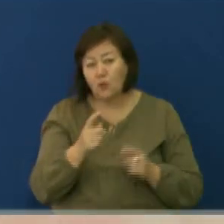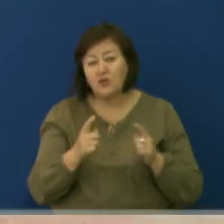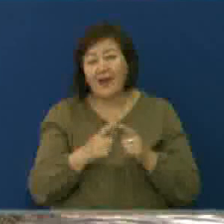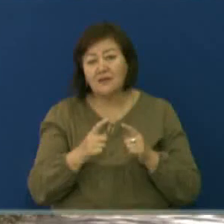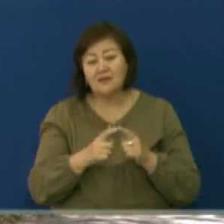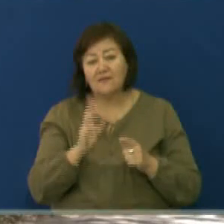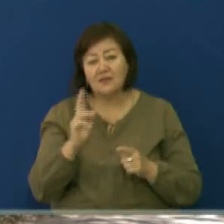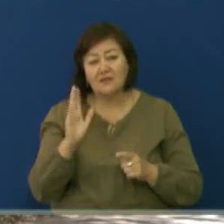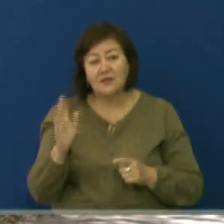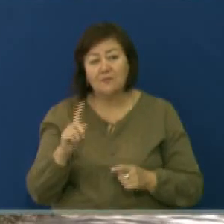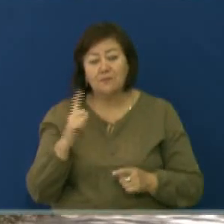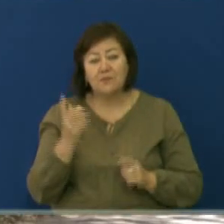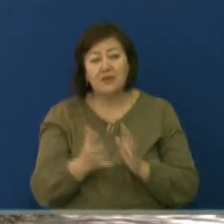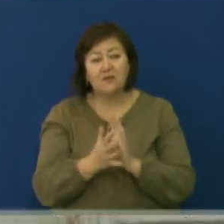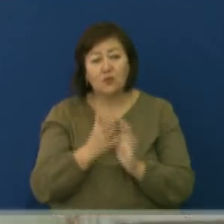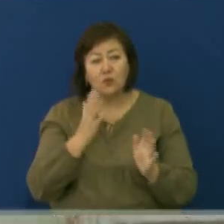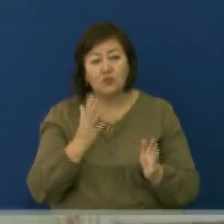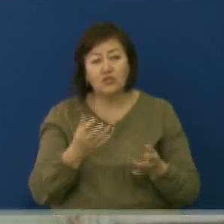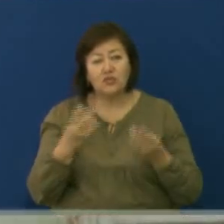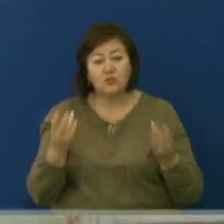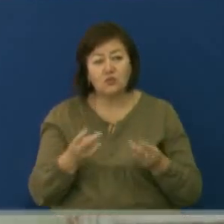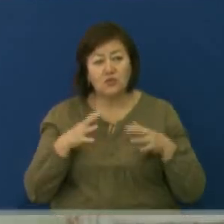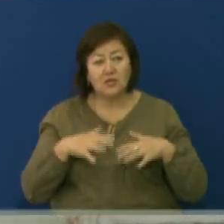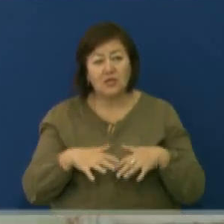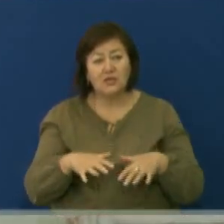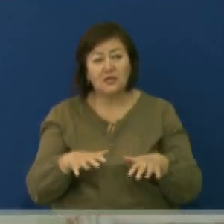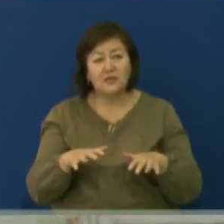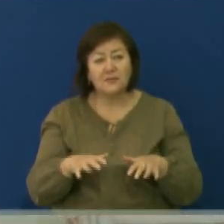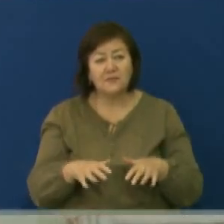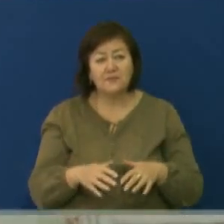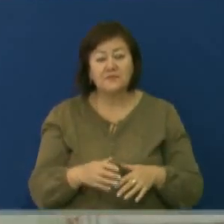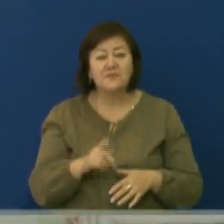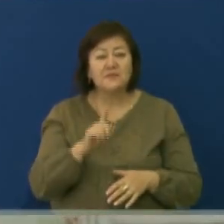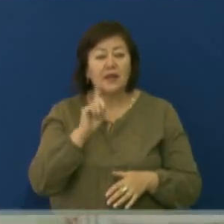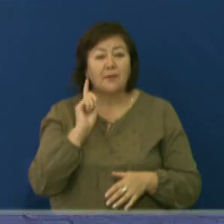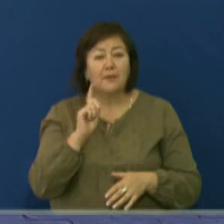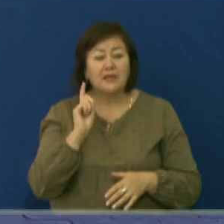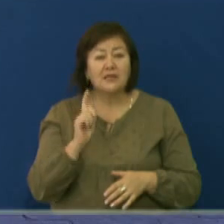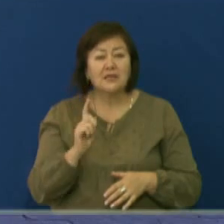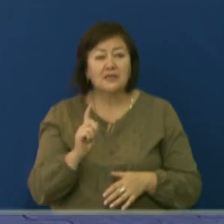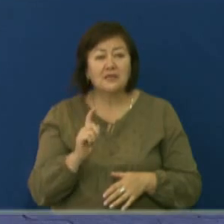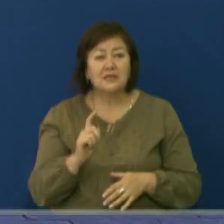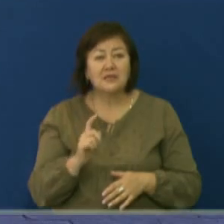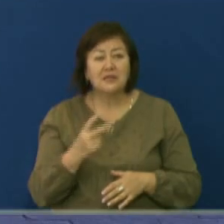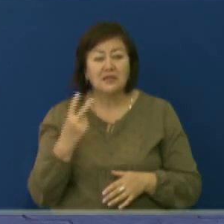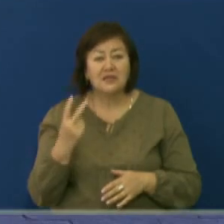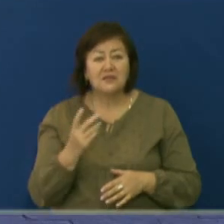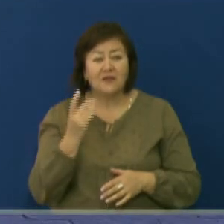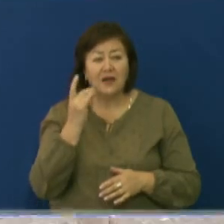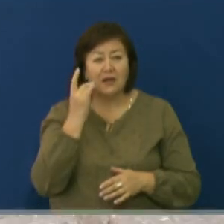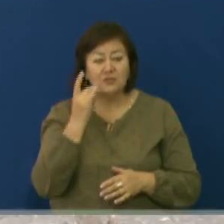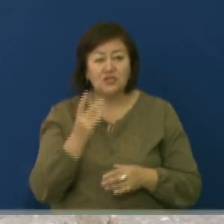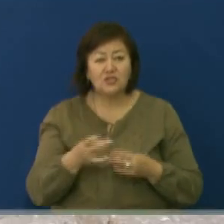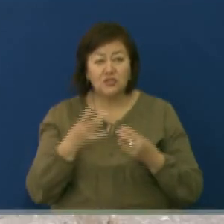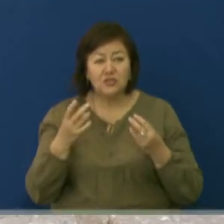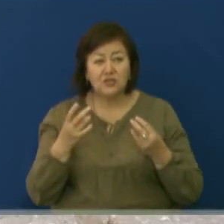мәселесі бірінші кезекте тұр. Бұл мәселені шешуде Жас Отан жастар қанатының жетекшісі алдағы уақытта қаламызда салынып жатқан 2 жатақхананың құрылысы